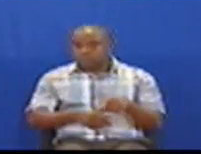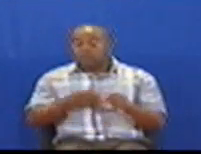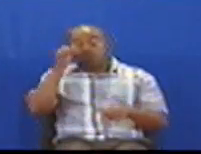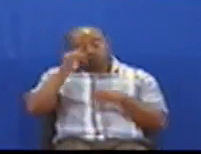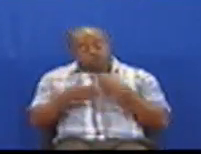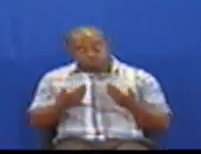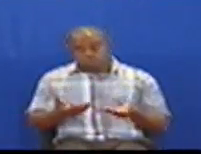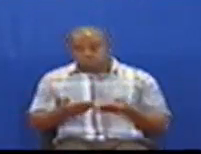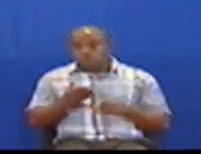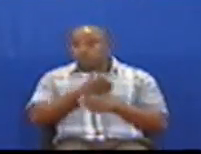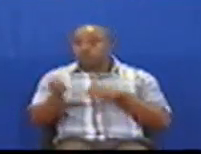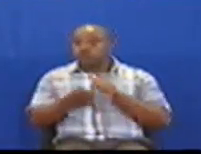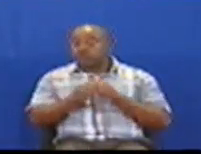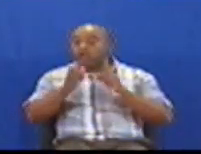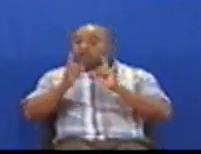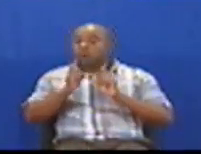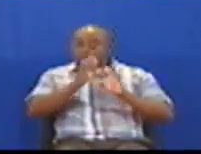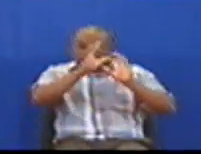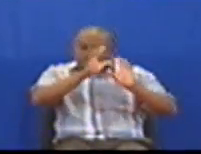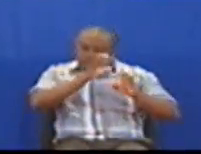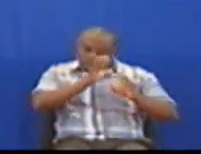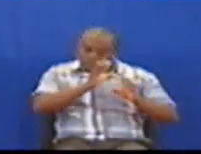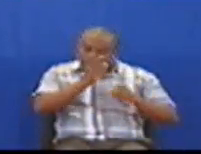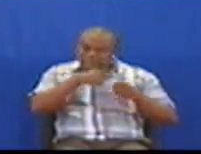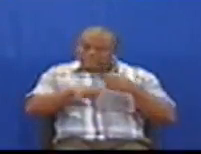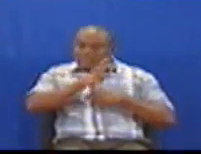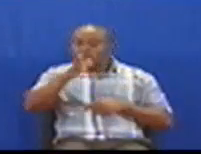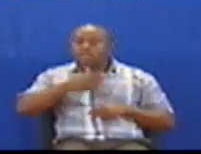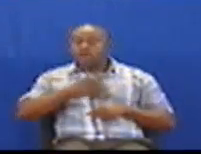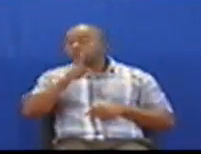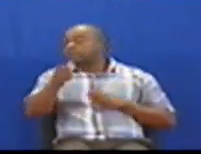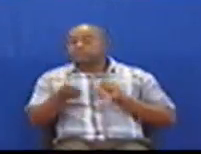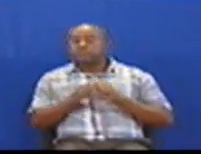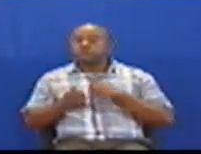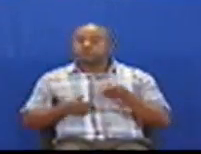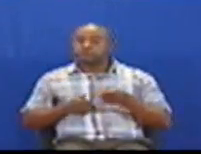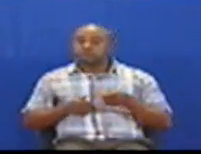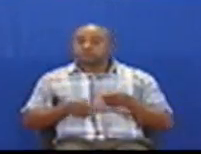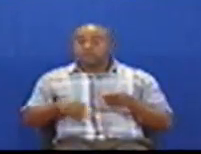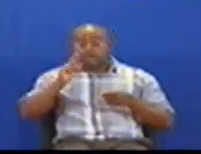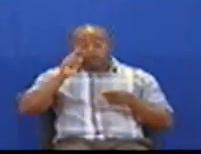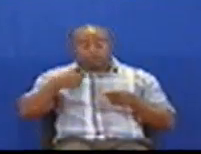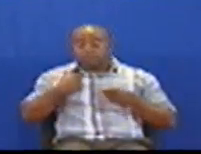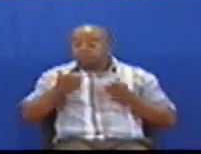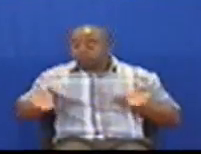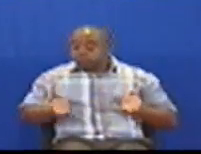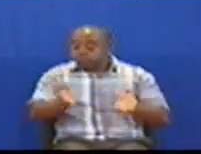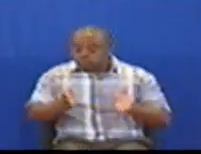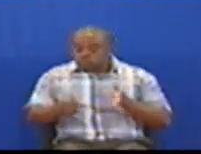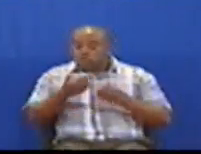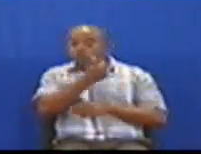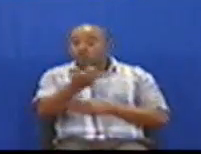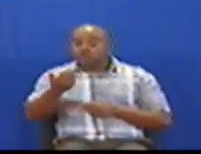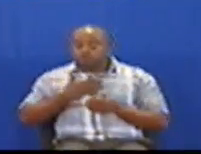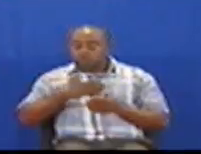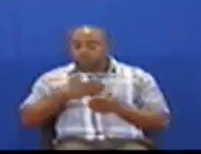Spika, swala la walimu wa science kwa wilaya ya Kaliua ni tatizo. Tumehamasisha watoto wetu wameanza kupenda kusoma